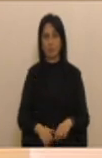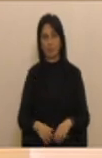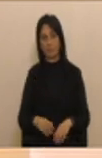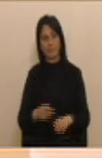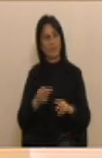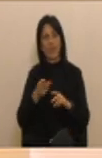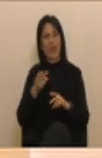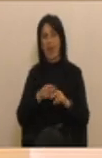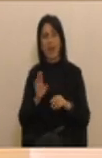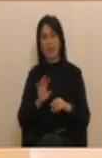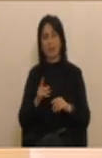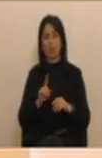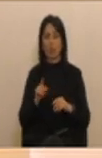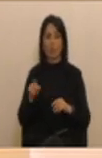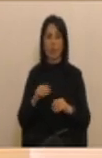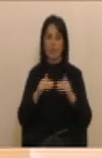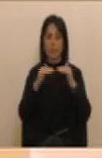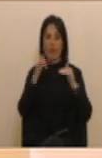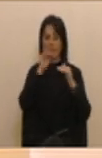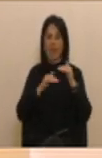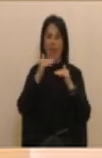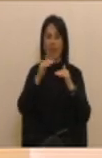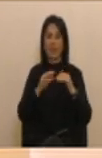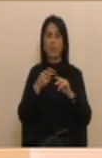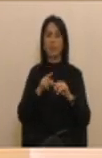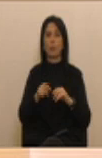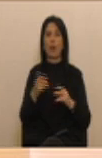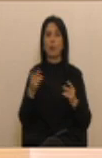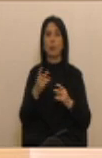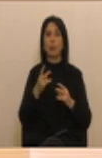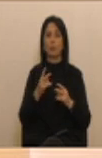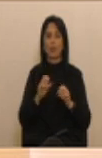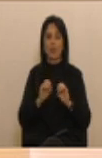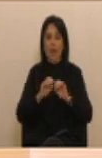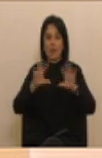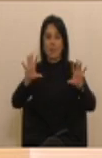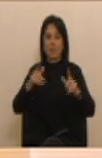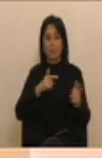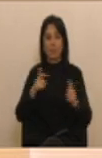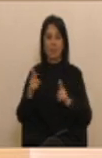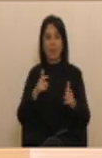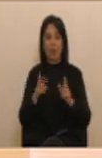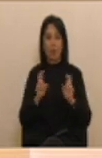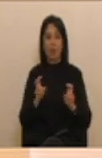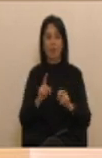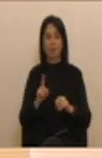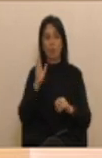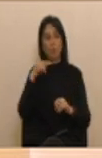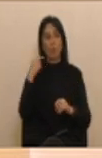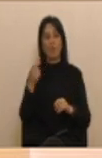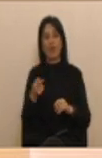არა იმიტომ, რომ ბარიერს ვერ გადალახავს, არამედ იმიტომ, რომ ამით უნდა ასხივებდეს მზაობას, რომ